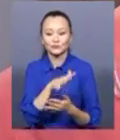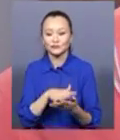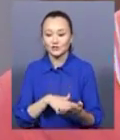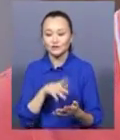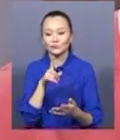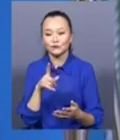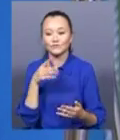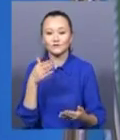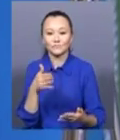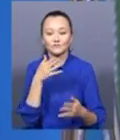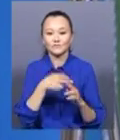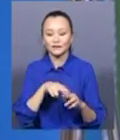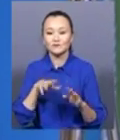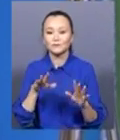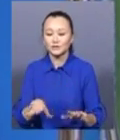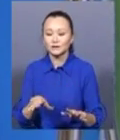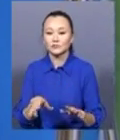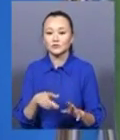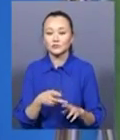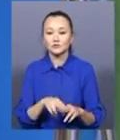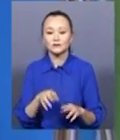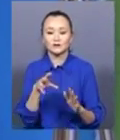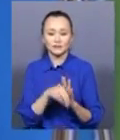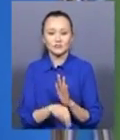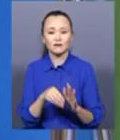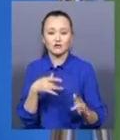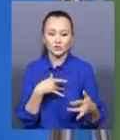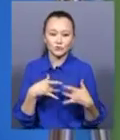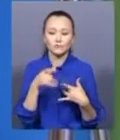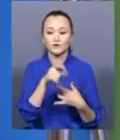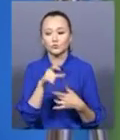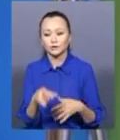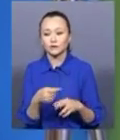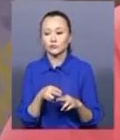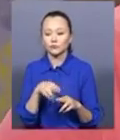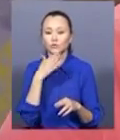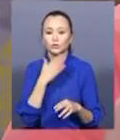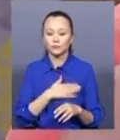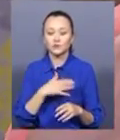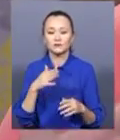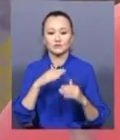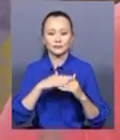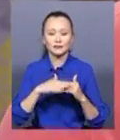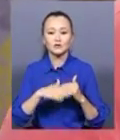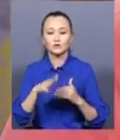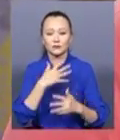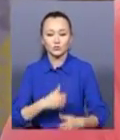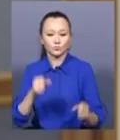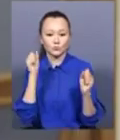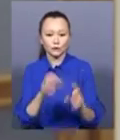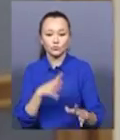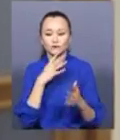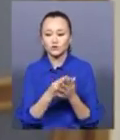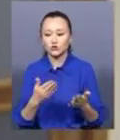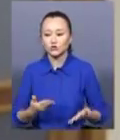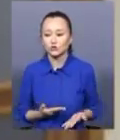Но в этой среде, в среде актеров, людей, которые любят сцену, они отдают ей свою